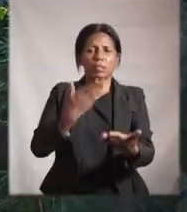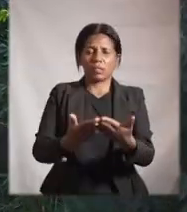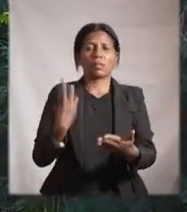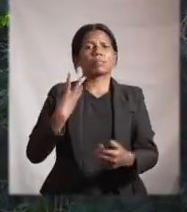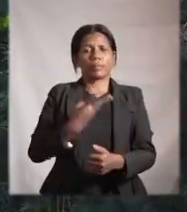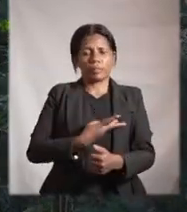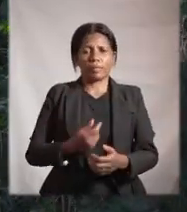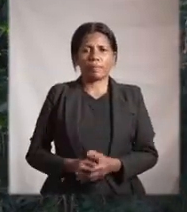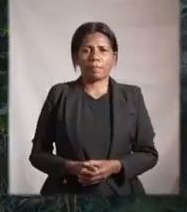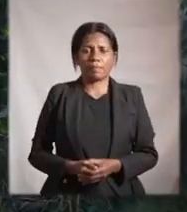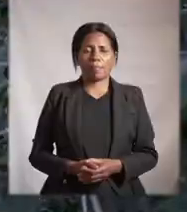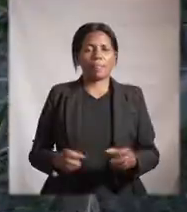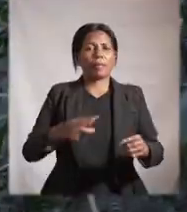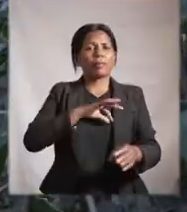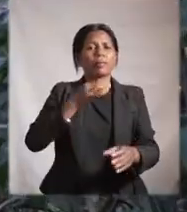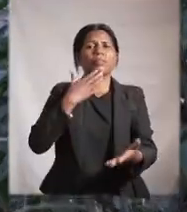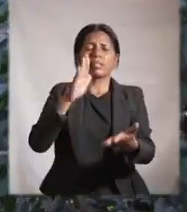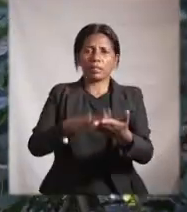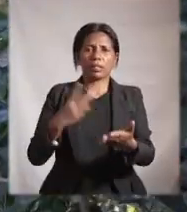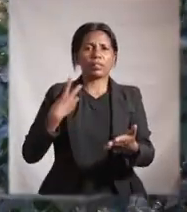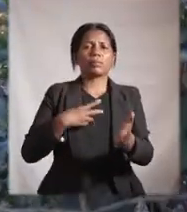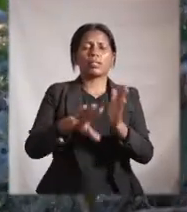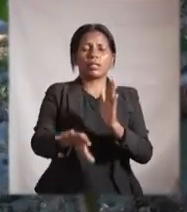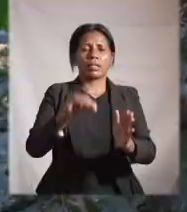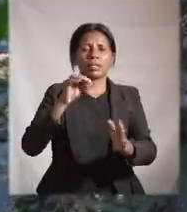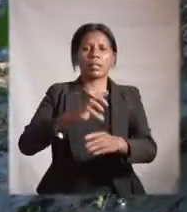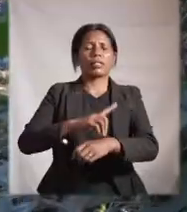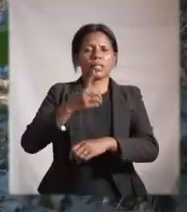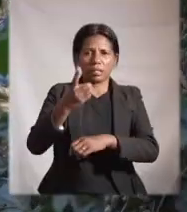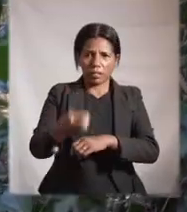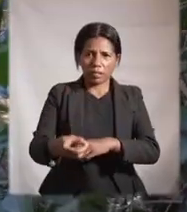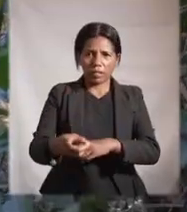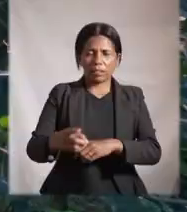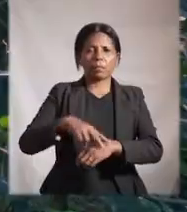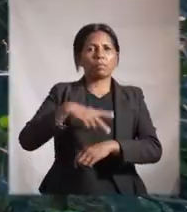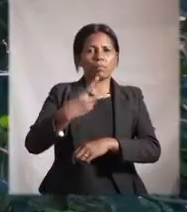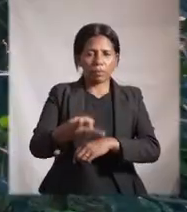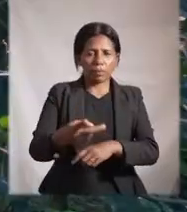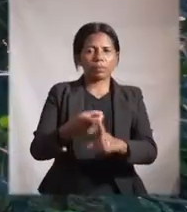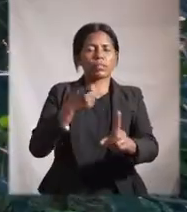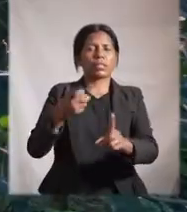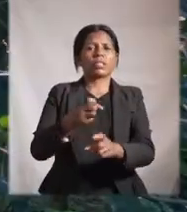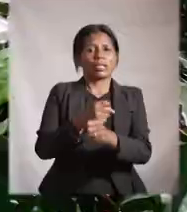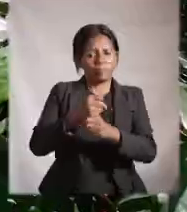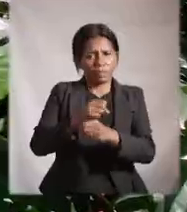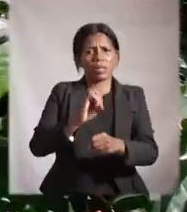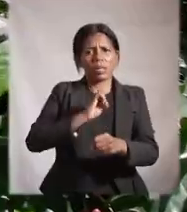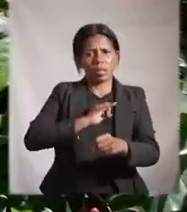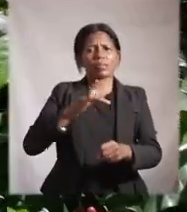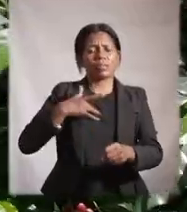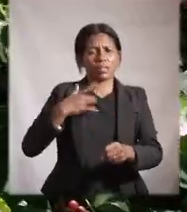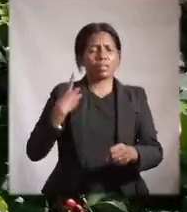baita. Beneficio la diak ne mak ida ita bele hetan disaster mente ita tunus kafe. Ne be hausen